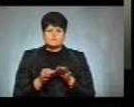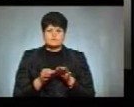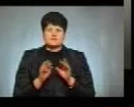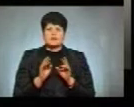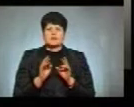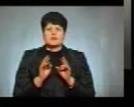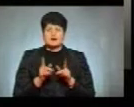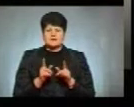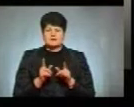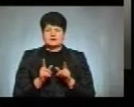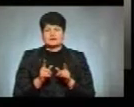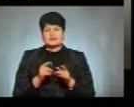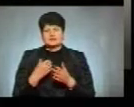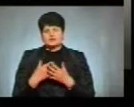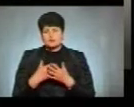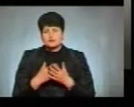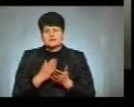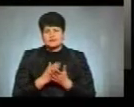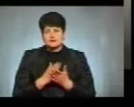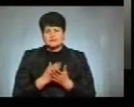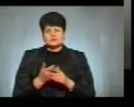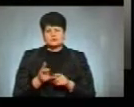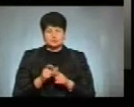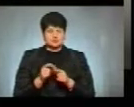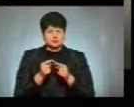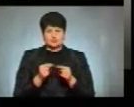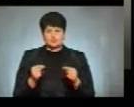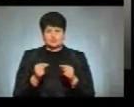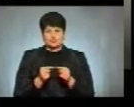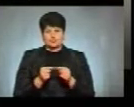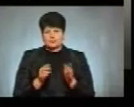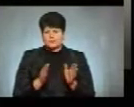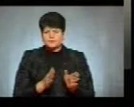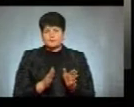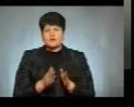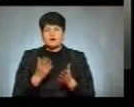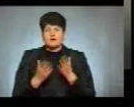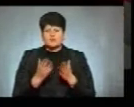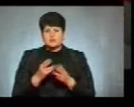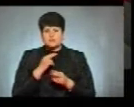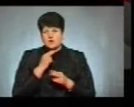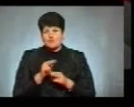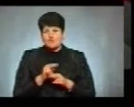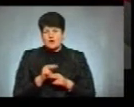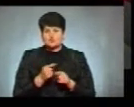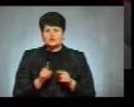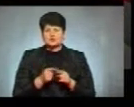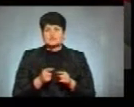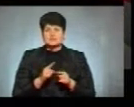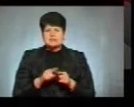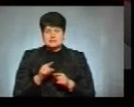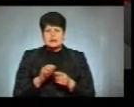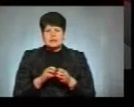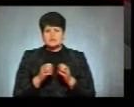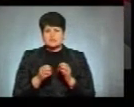як інструмент соціології є доволі точною і чіткою. Але зауважу, що це